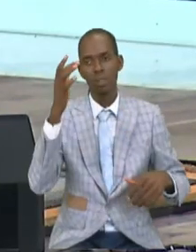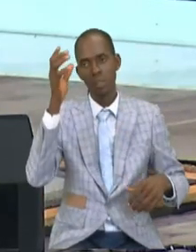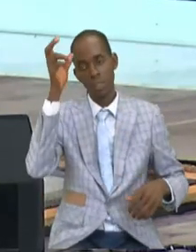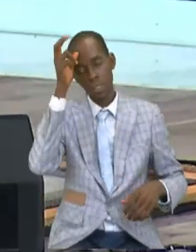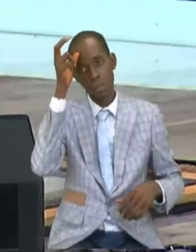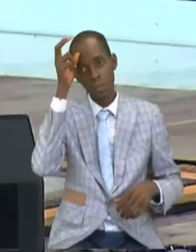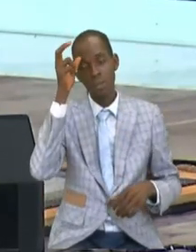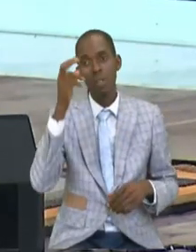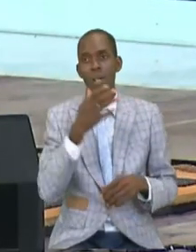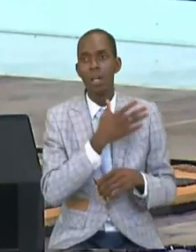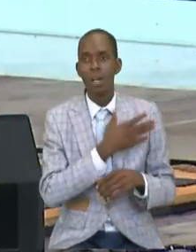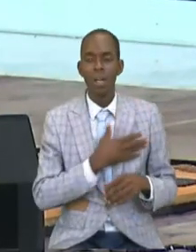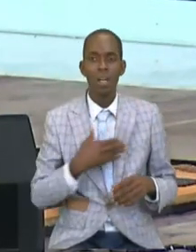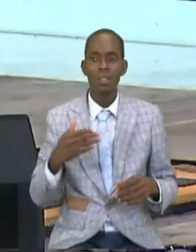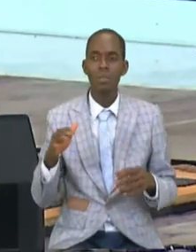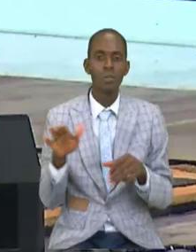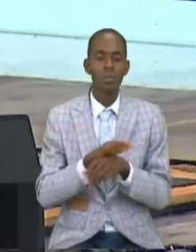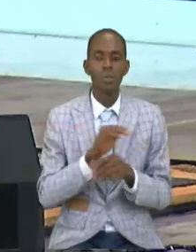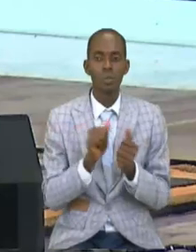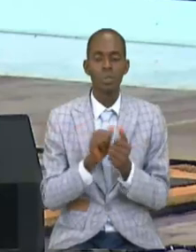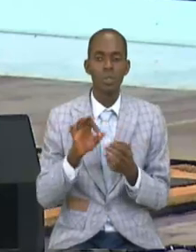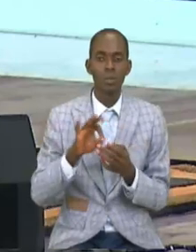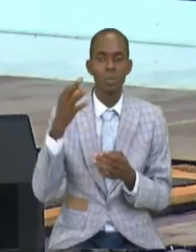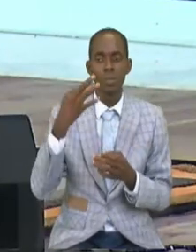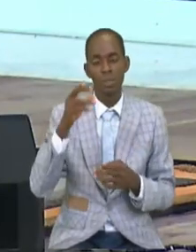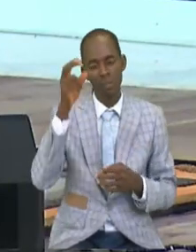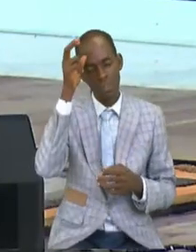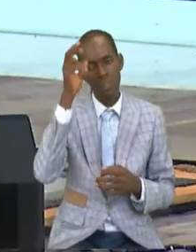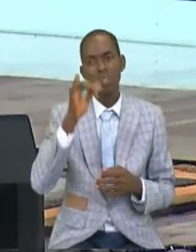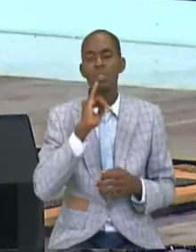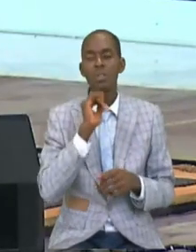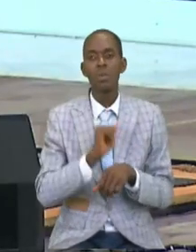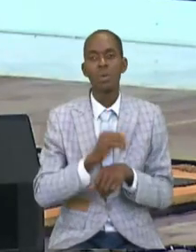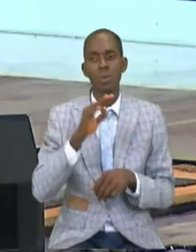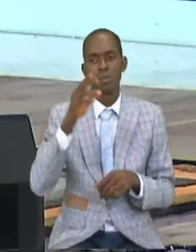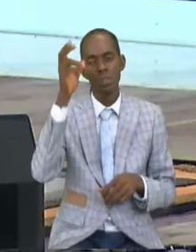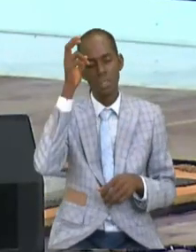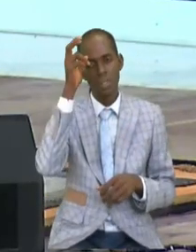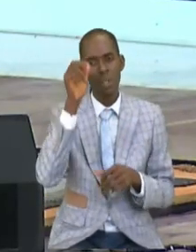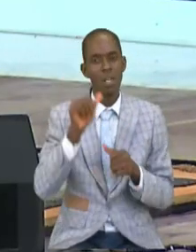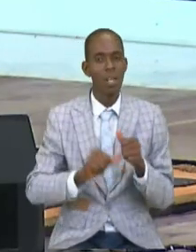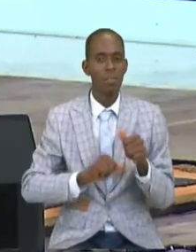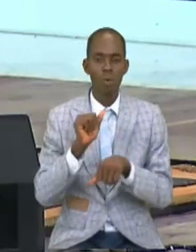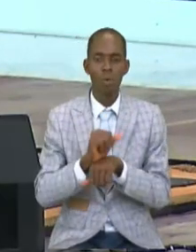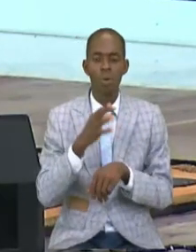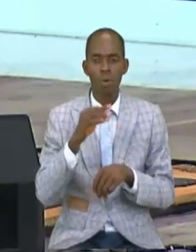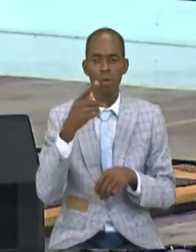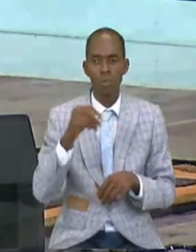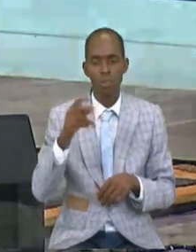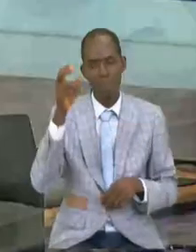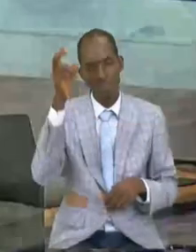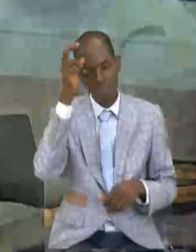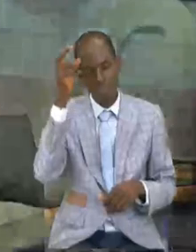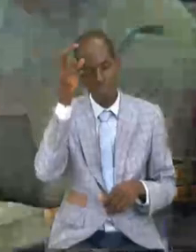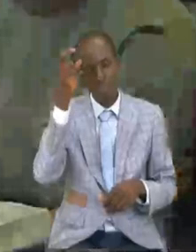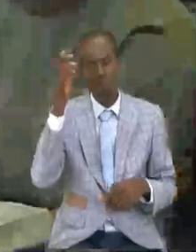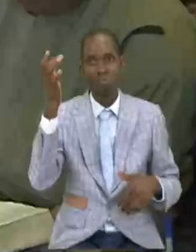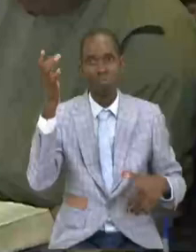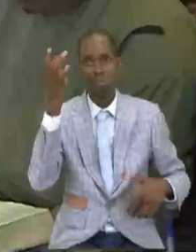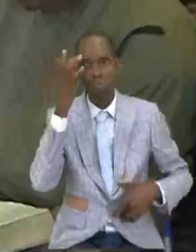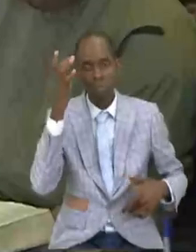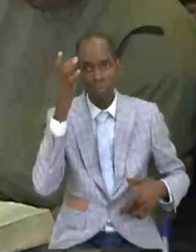La démonisation est l'œuvre du diable. toute œuvre du diable, les